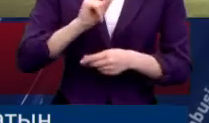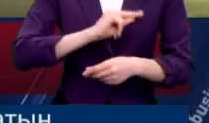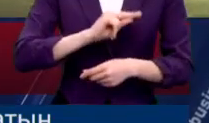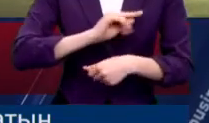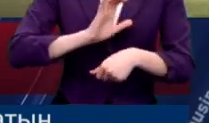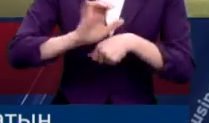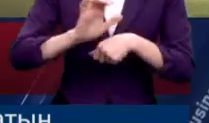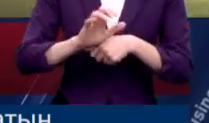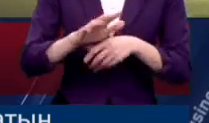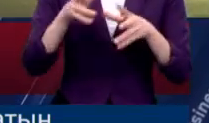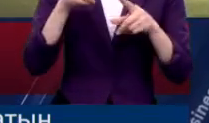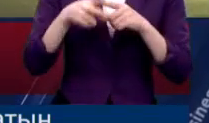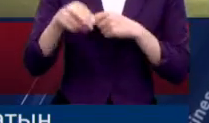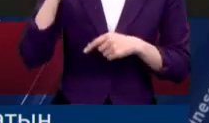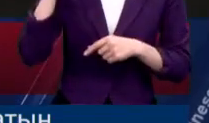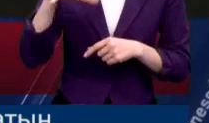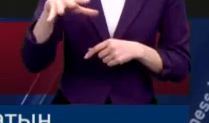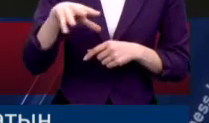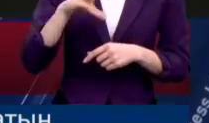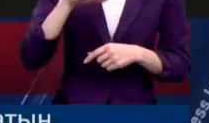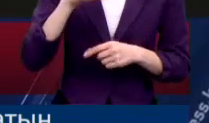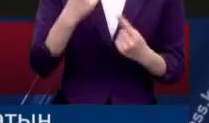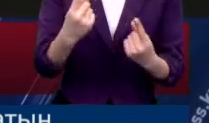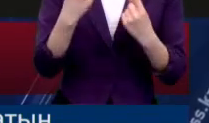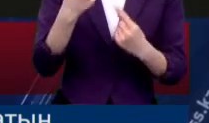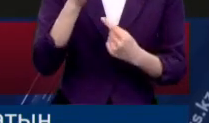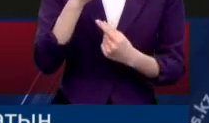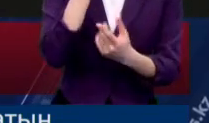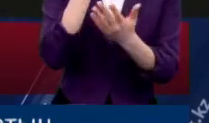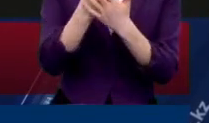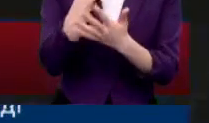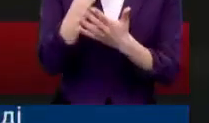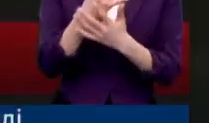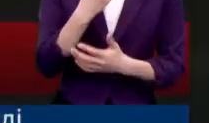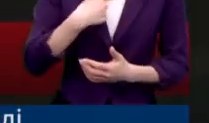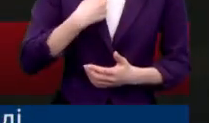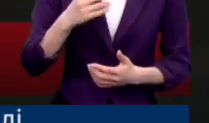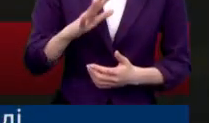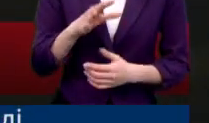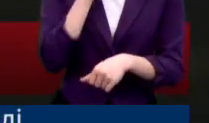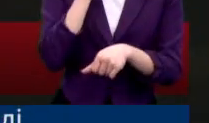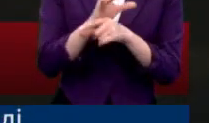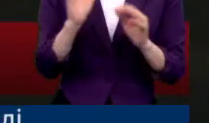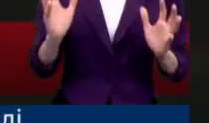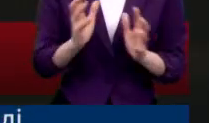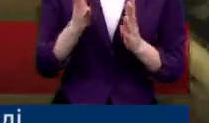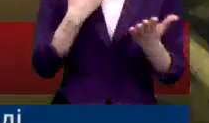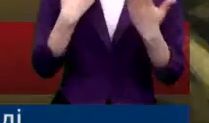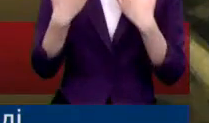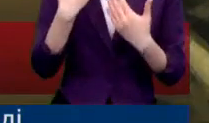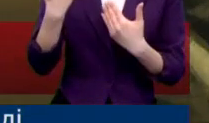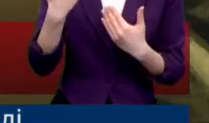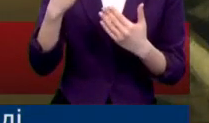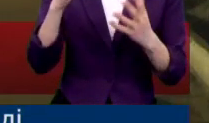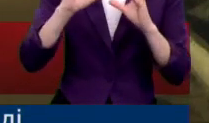предприятия. Отключив свет, медный гигант показал свое неравнодушие к ответственному и бережному отношению к ресурсам